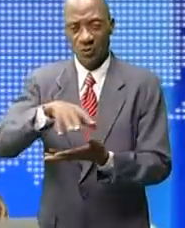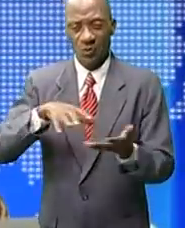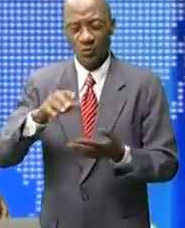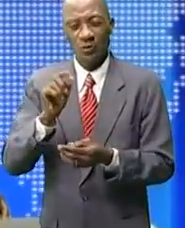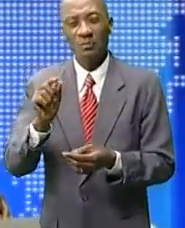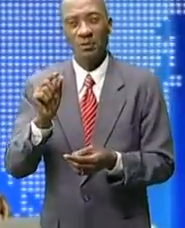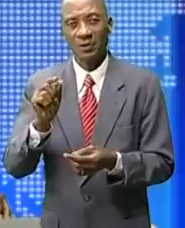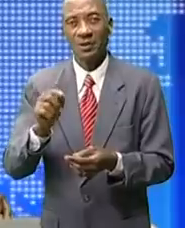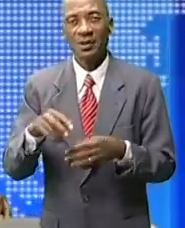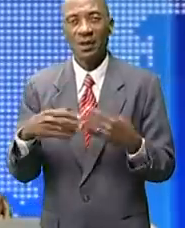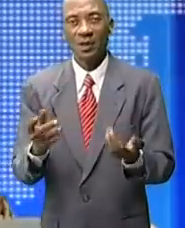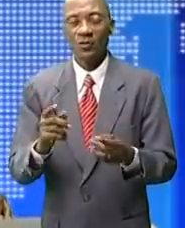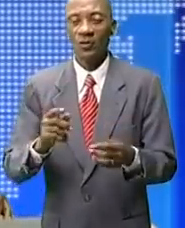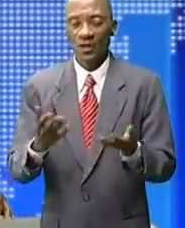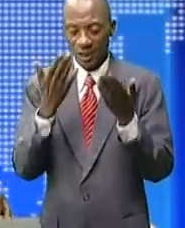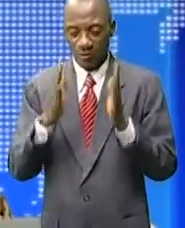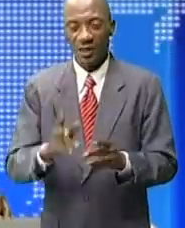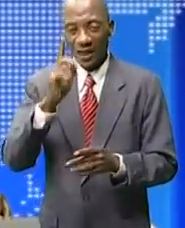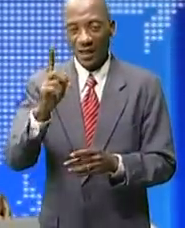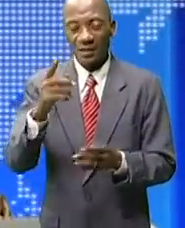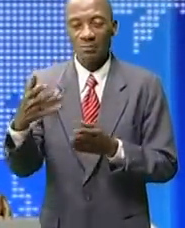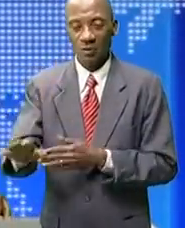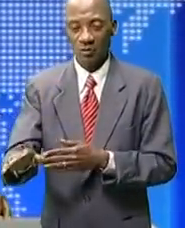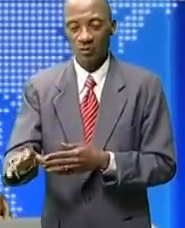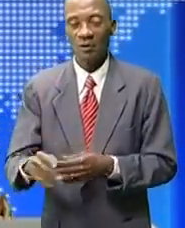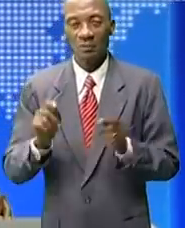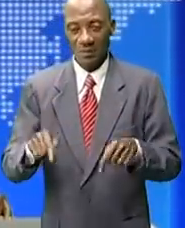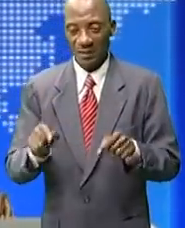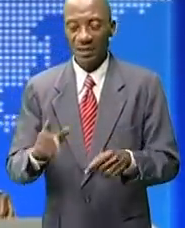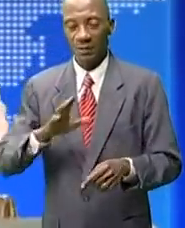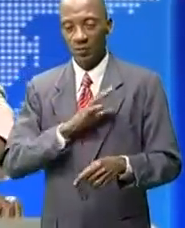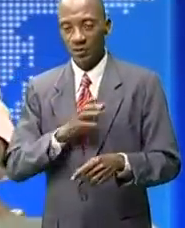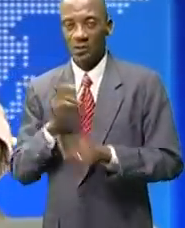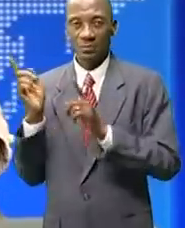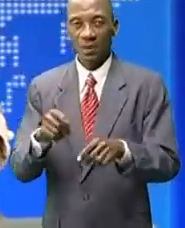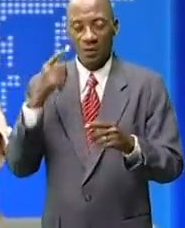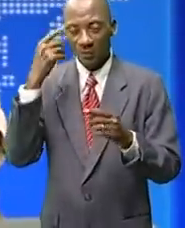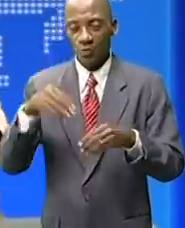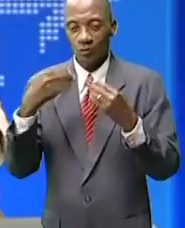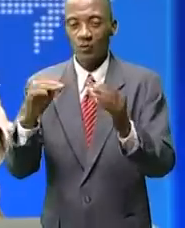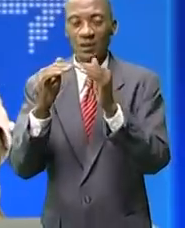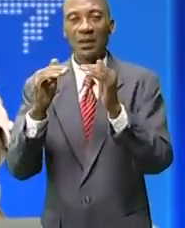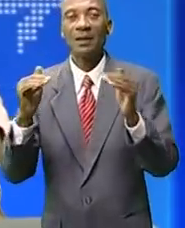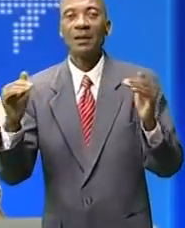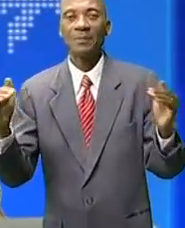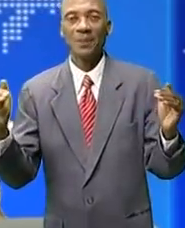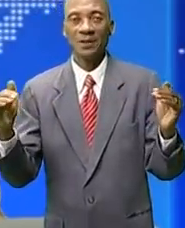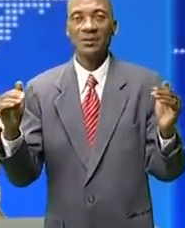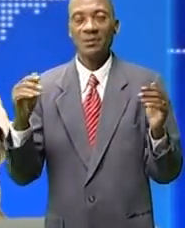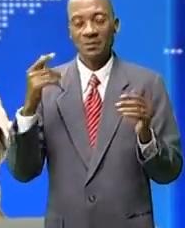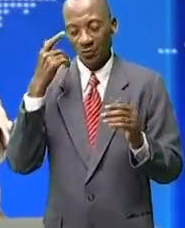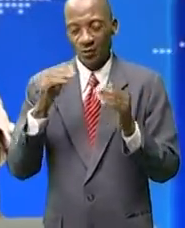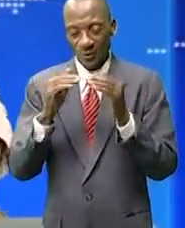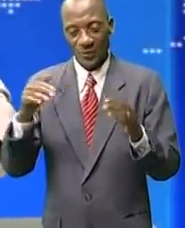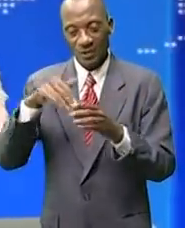lieu ce matin entre les étudiants et policiers qui tentaient de calmer la situation sur le site. 48 heures après l'assassinat de